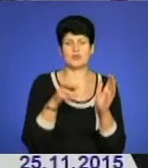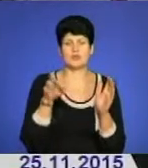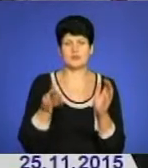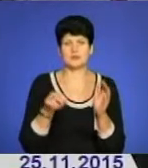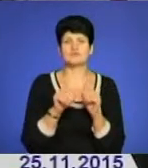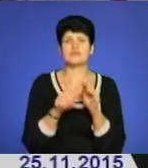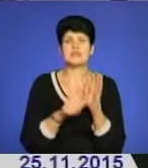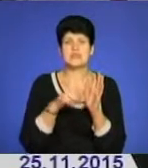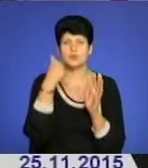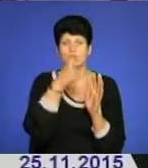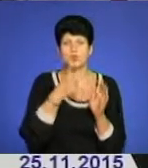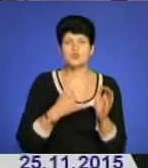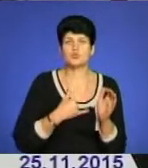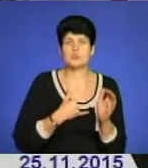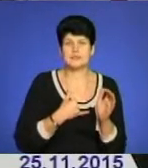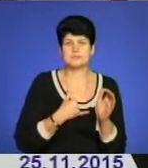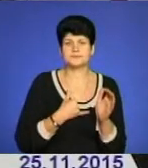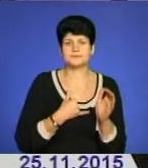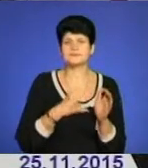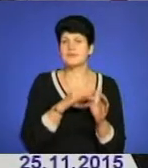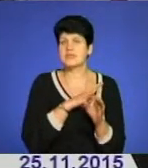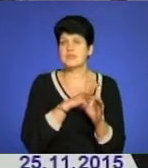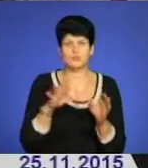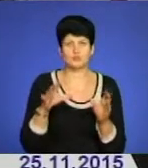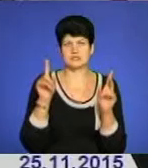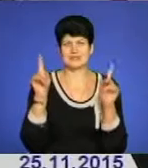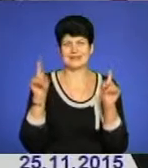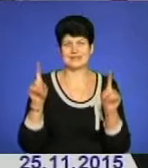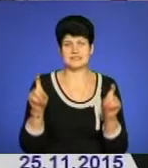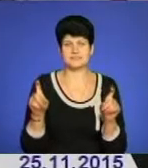2016 році в нас не буде тестів